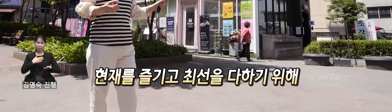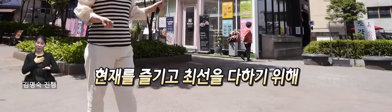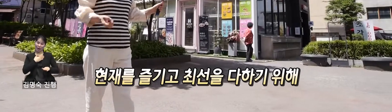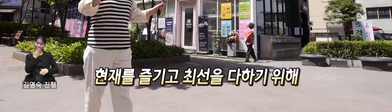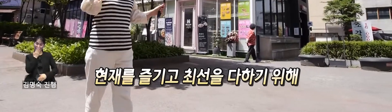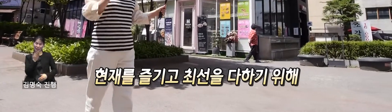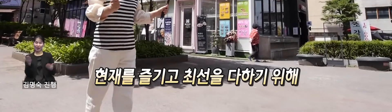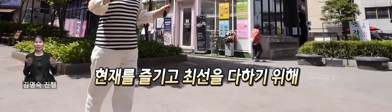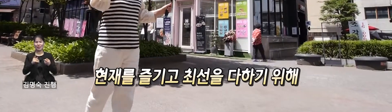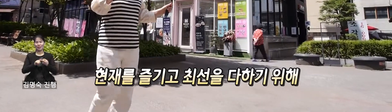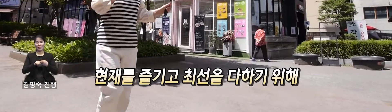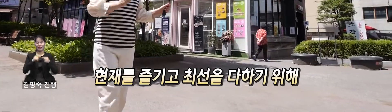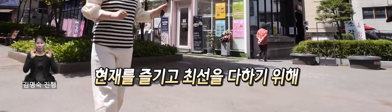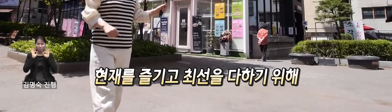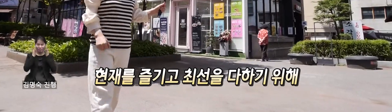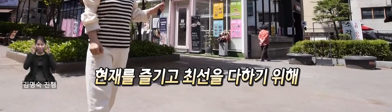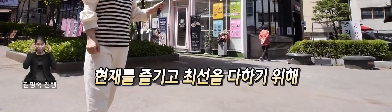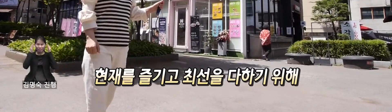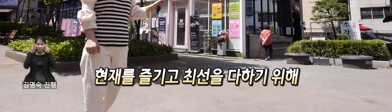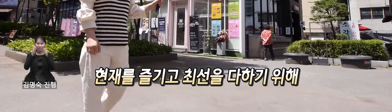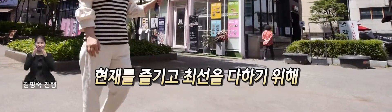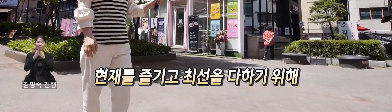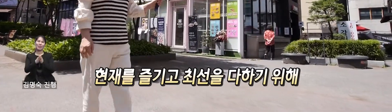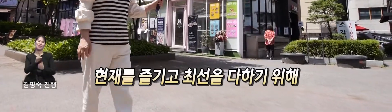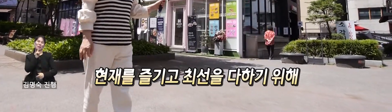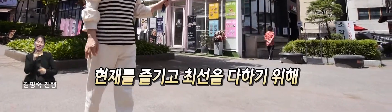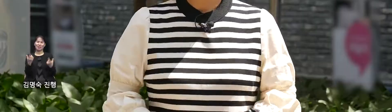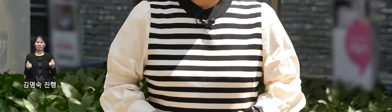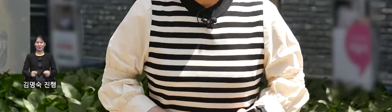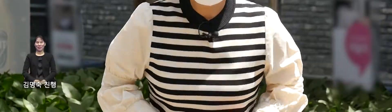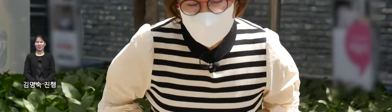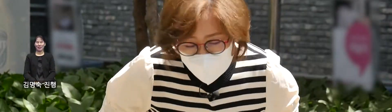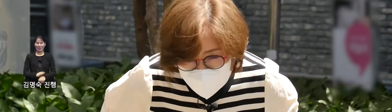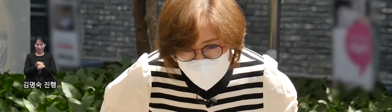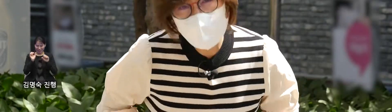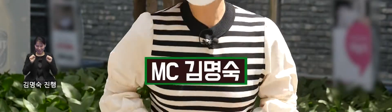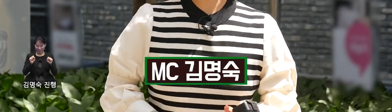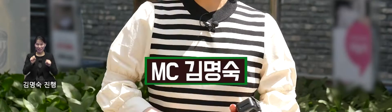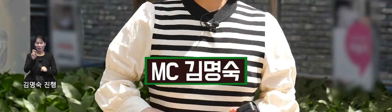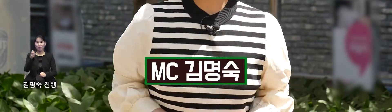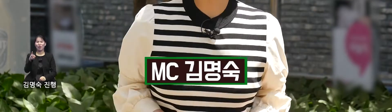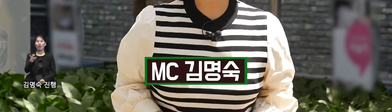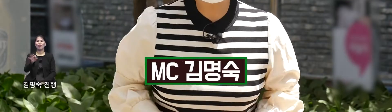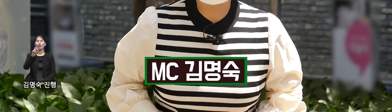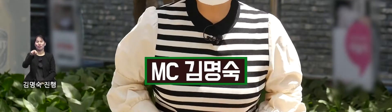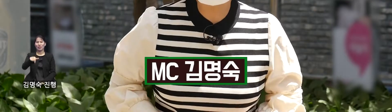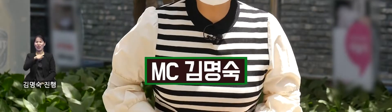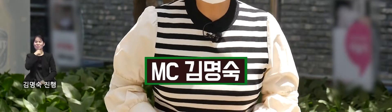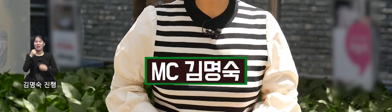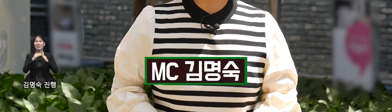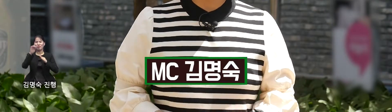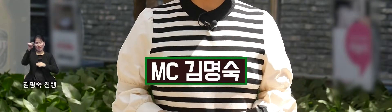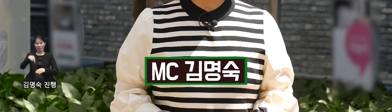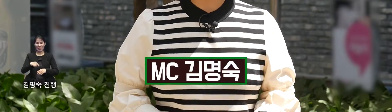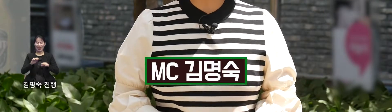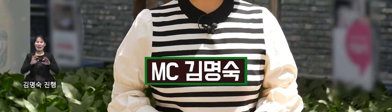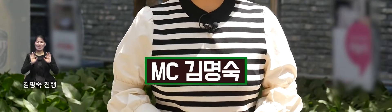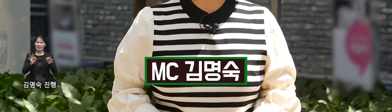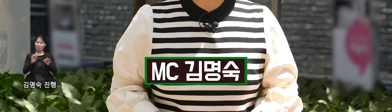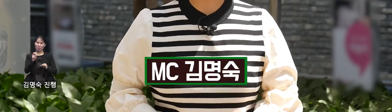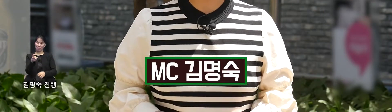수 있는 일에 전력을 다하자라고 말을 했습니다. 안녕하세요. 명숙의 맛집 천하